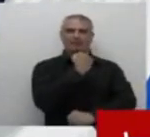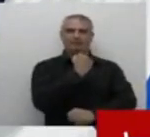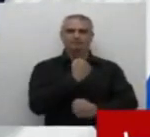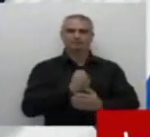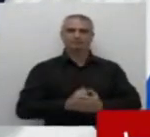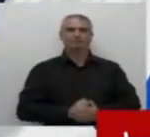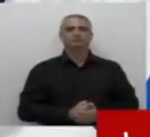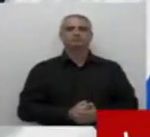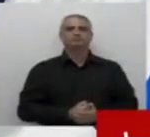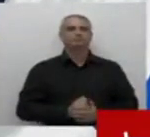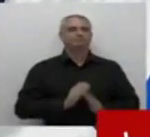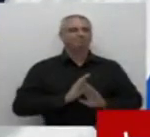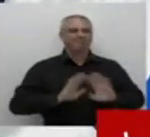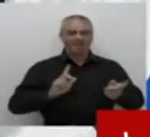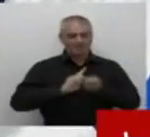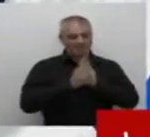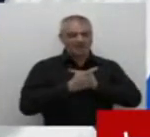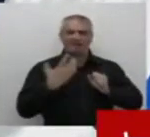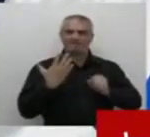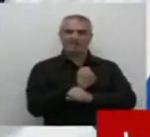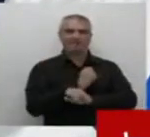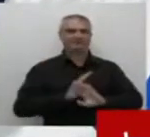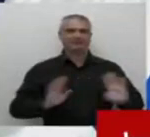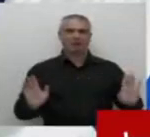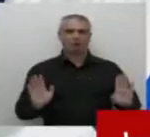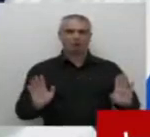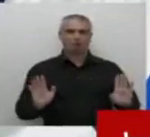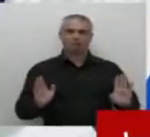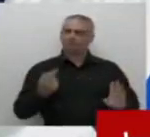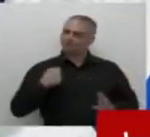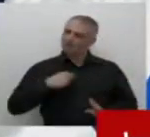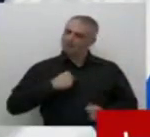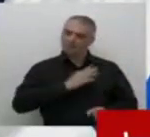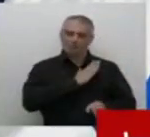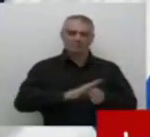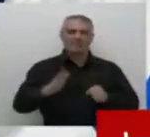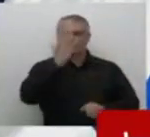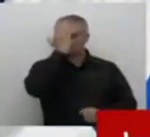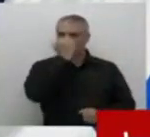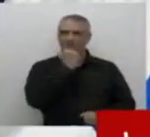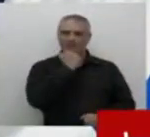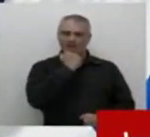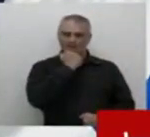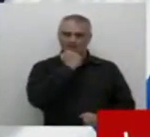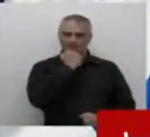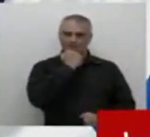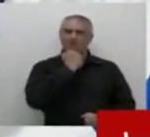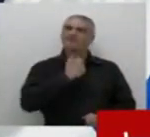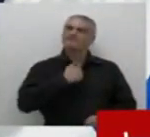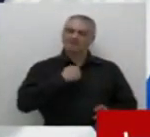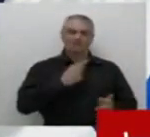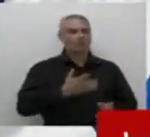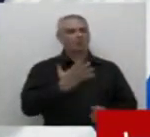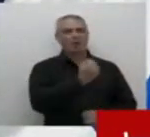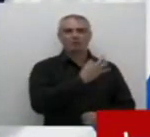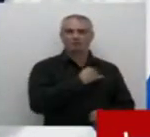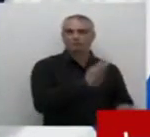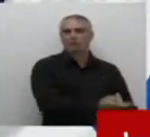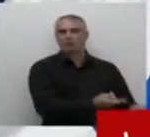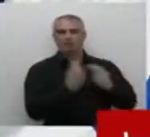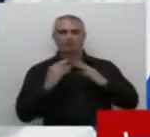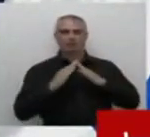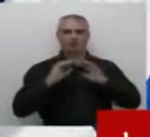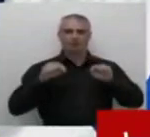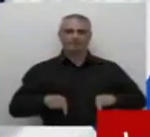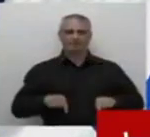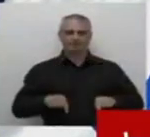وهو النصر لا يوجد اي بديل للنصر سنقضي على حماس وسنعيد